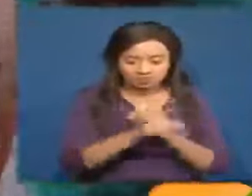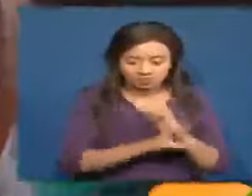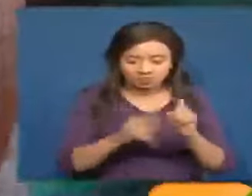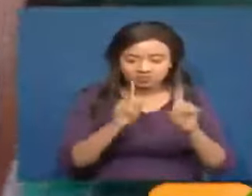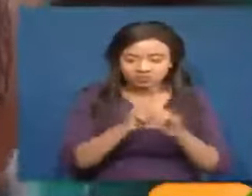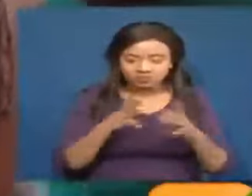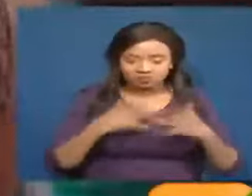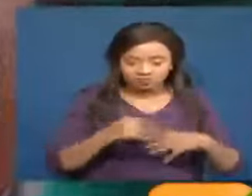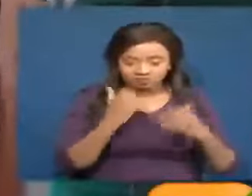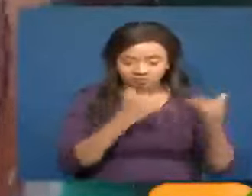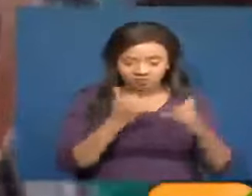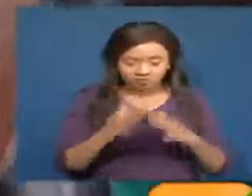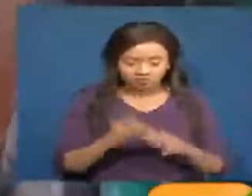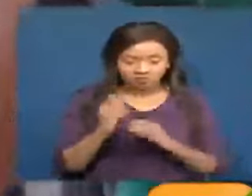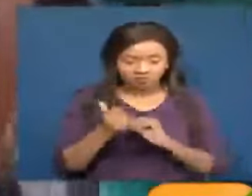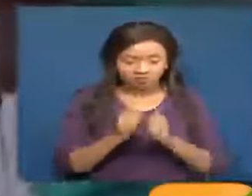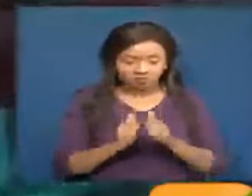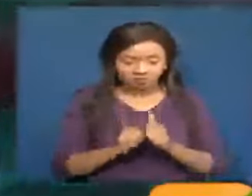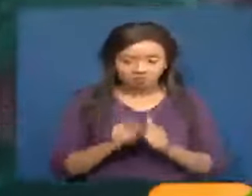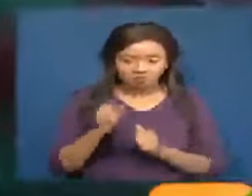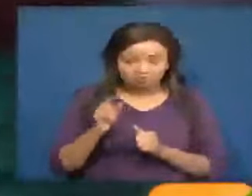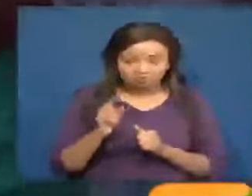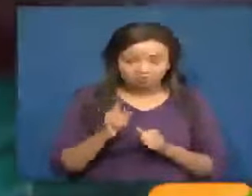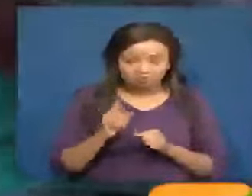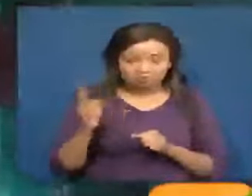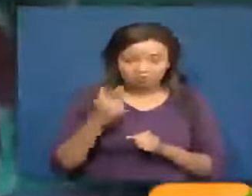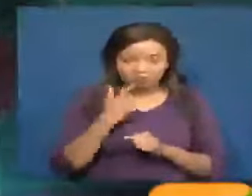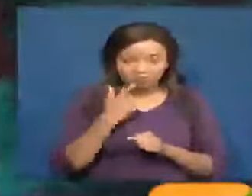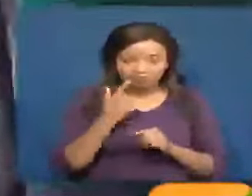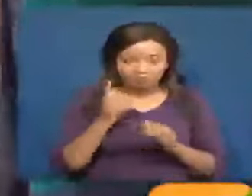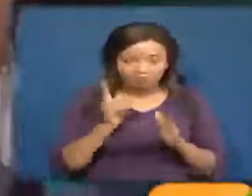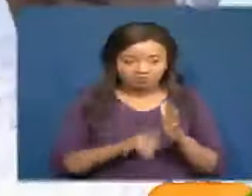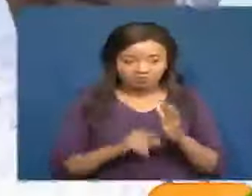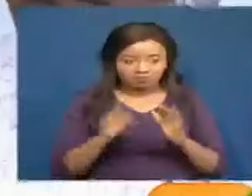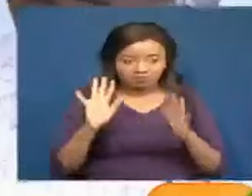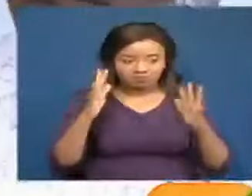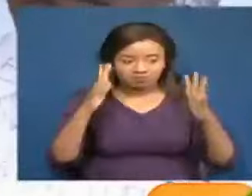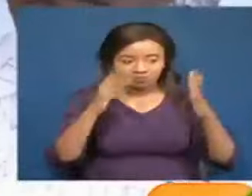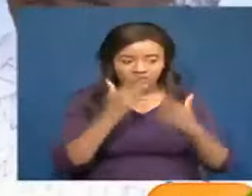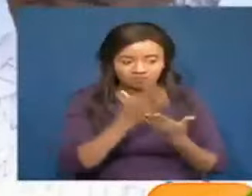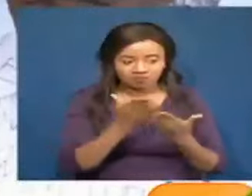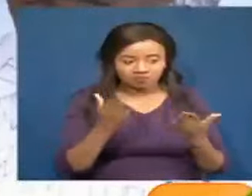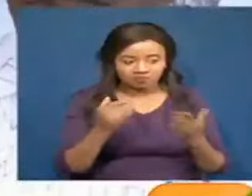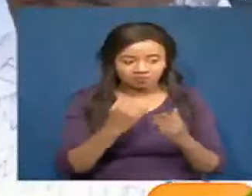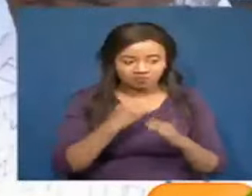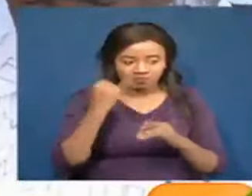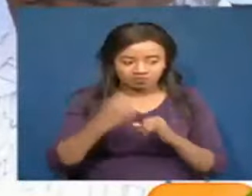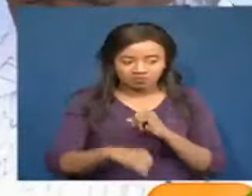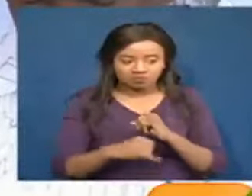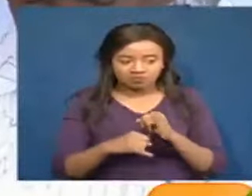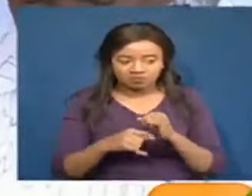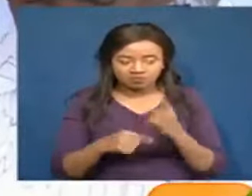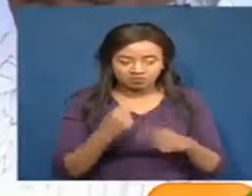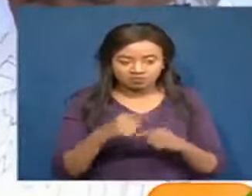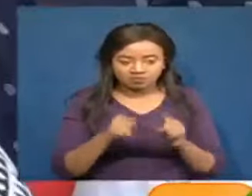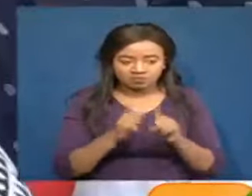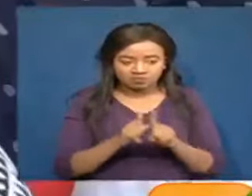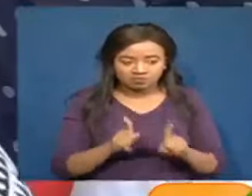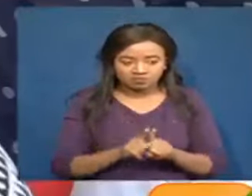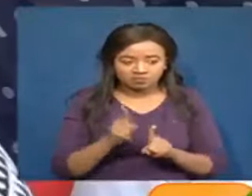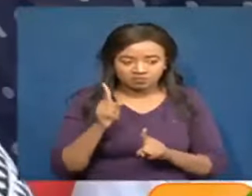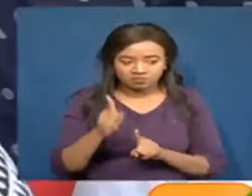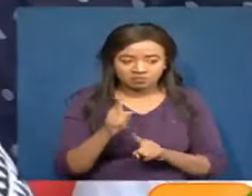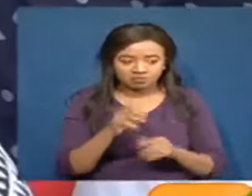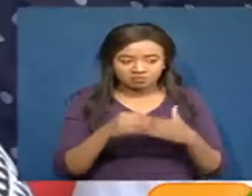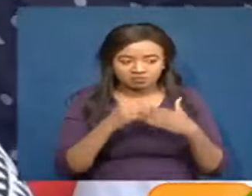wa soka nchini wakati wa mwenda zake wamemlimbikizia sifa tele kwenye safari yake ya mwisho. Wachezaji hao wakiongozwa na Sami